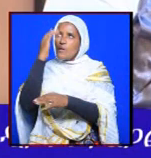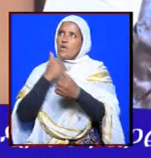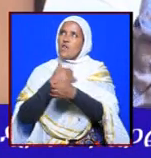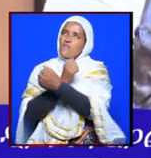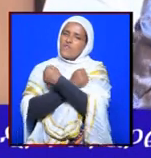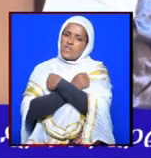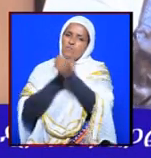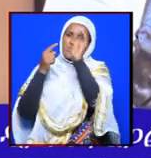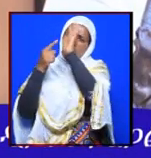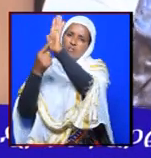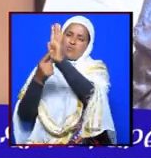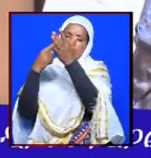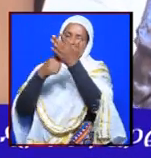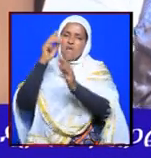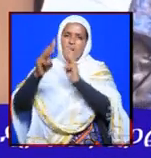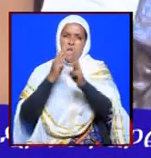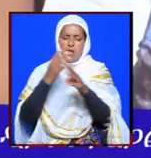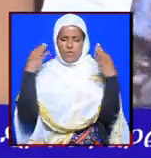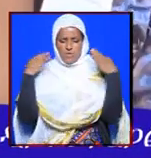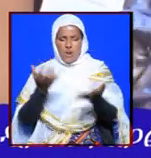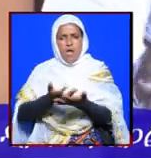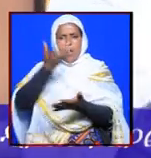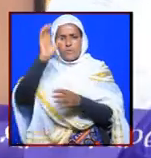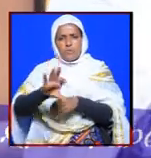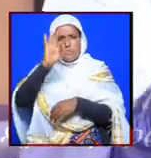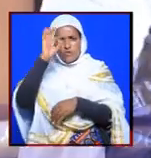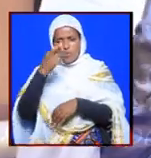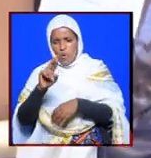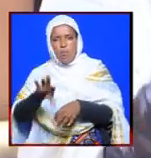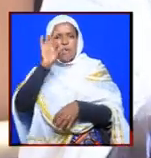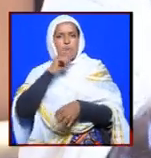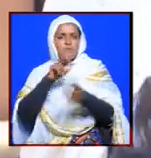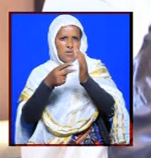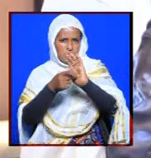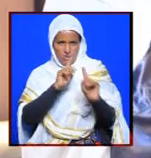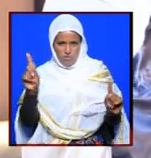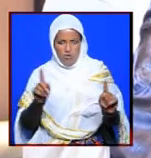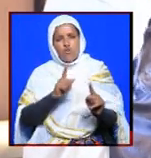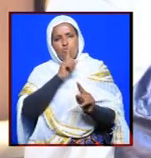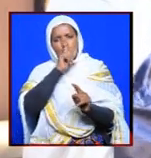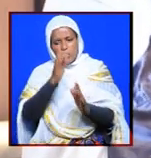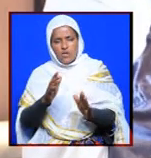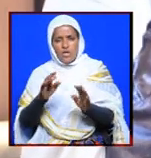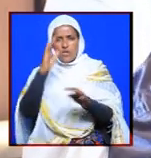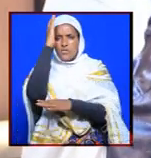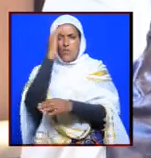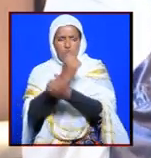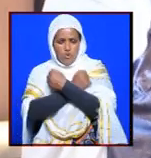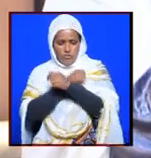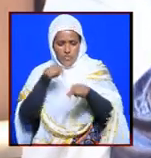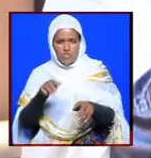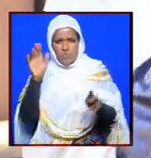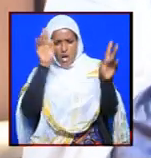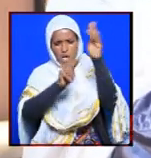ለእግዚአብሔር ያለንን ፍቅር የምንገልጸው የሚለካውን በዚህ ዓለም ጤናና ሀብት በማግኘታችን ወይም ባለማግኘታችን አለ። እንዲያውም እውነተኛዎቹ የእግዚአብሔር ወዳጆች በዚህ